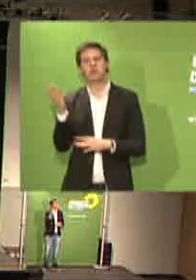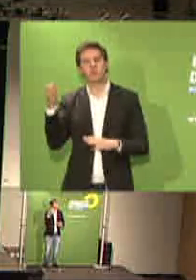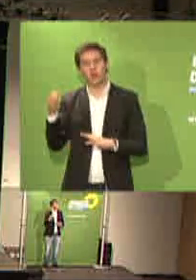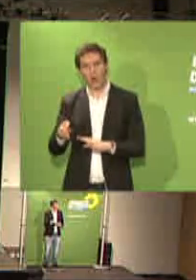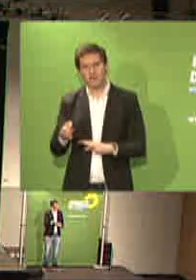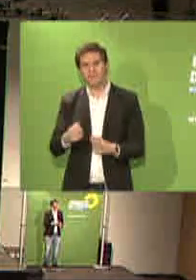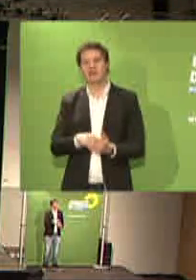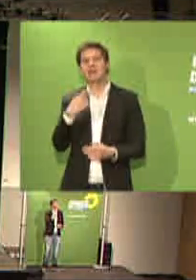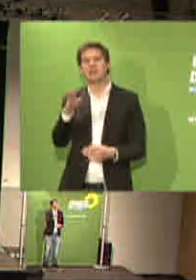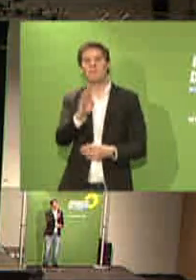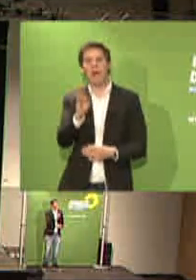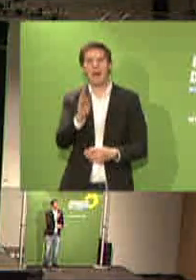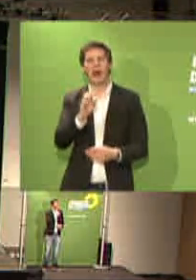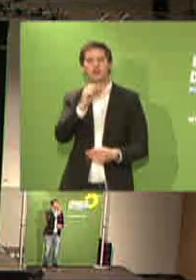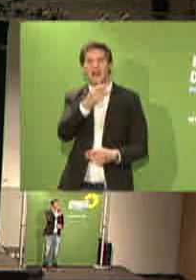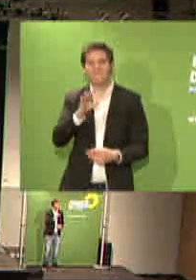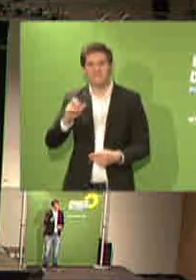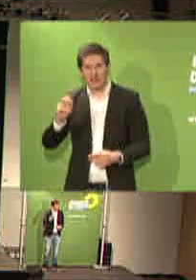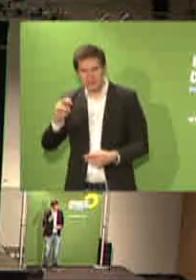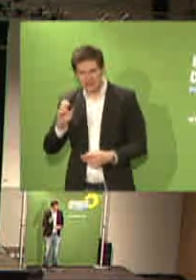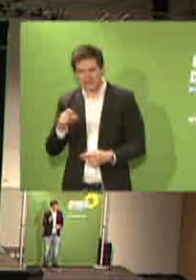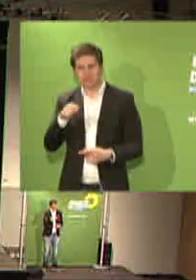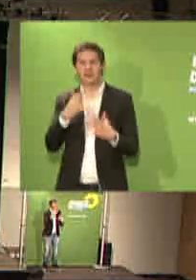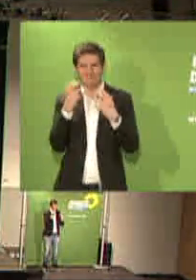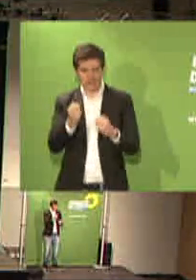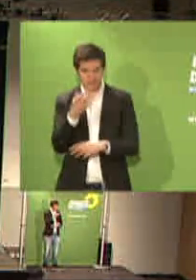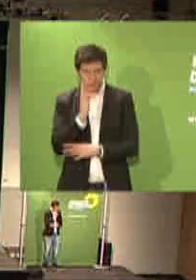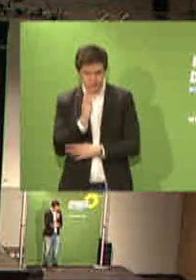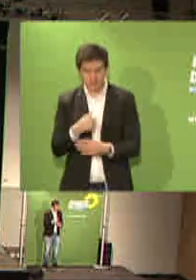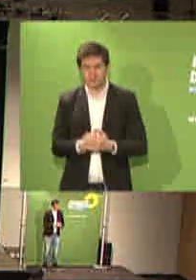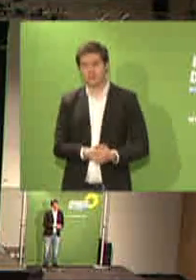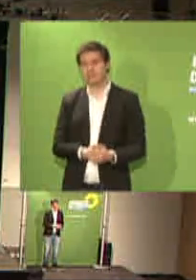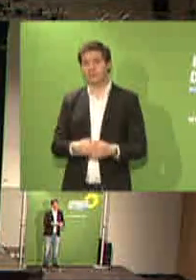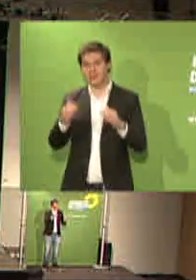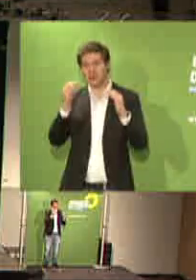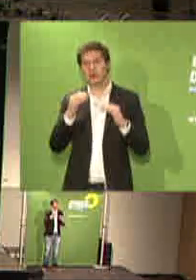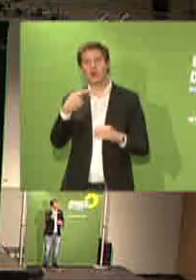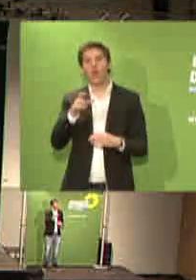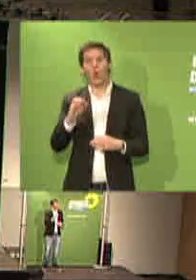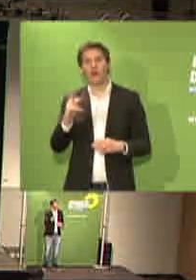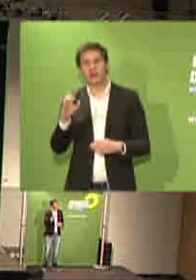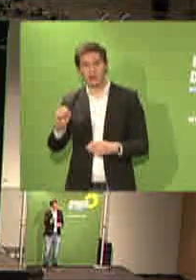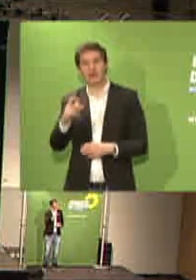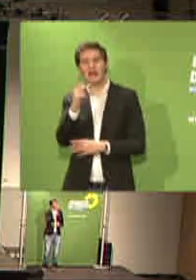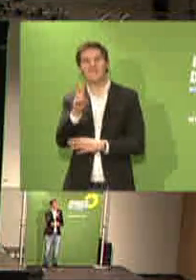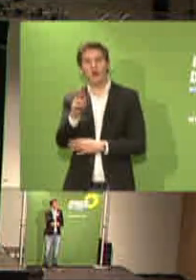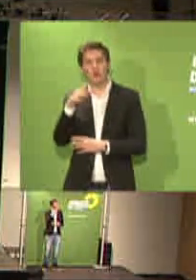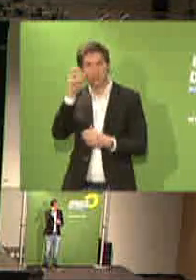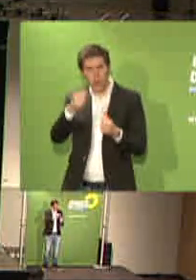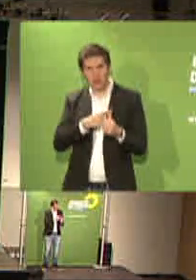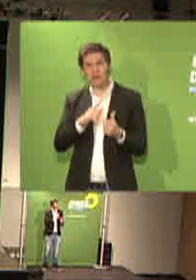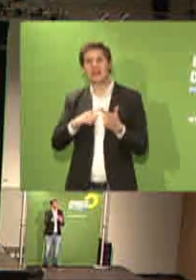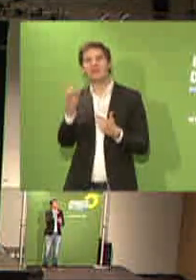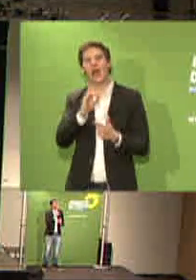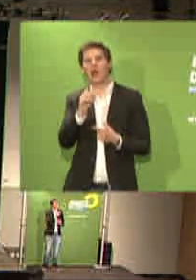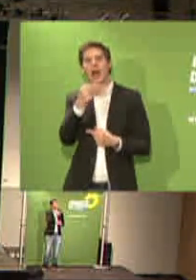kommt Barbara Steffens wieder als gesetzten Redebeitrag. Dann haben wir gelost Arndt Glocke, KV Köln. Dagmar Hanses mit ihrem